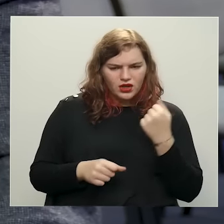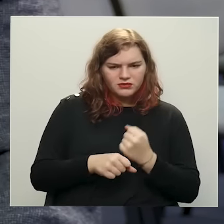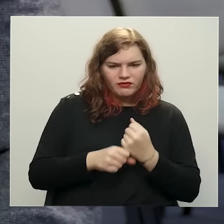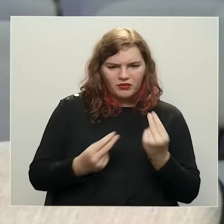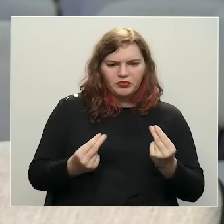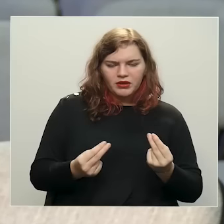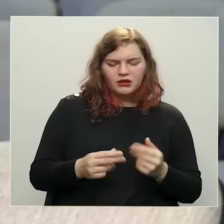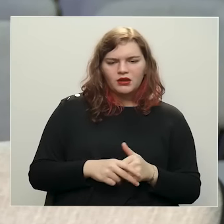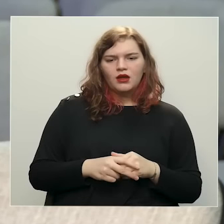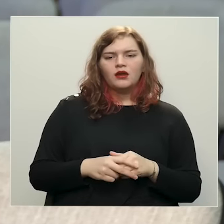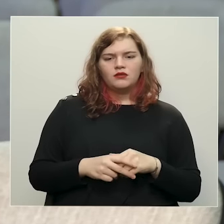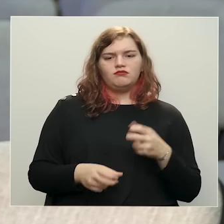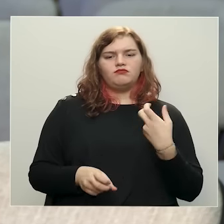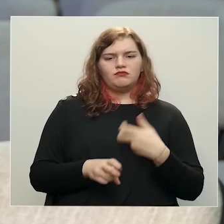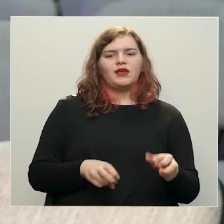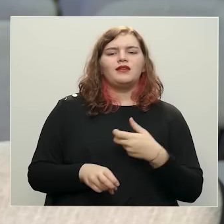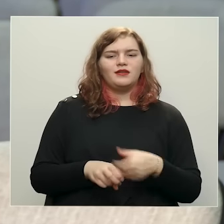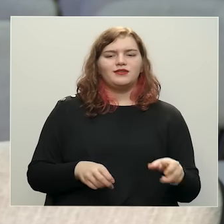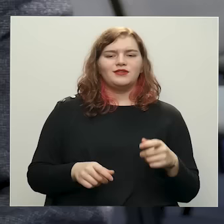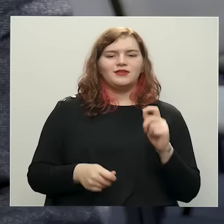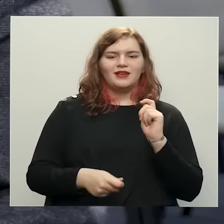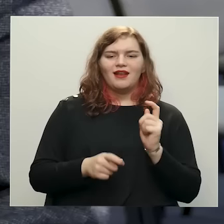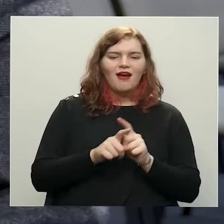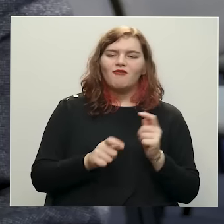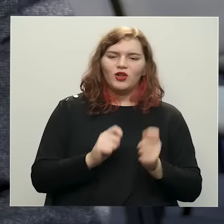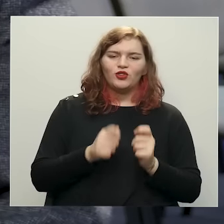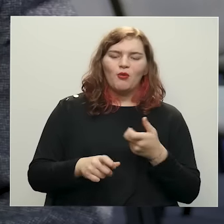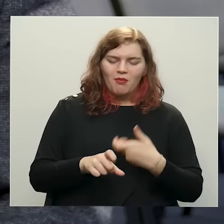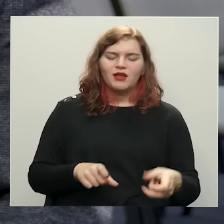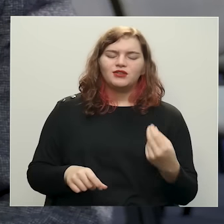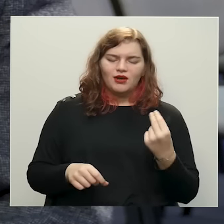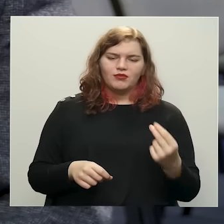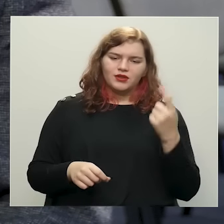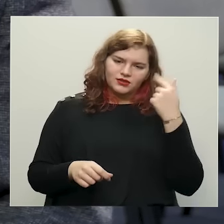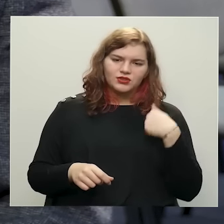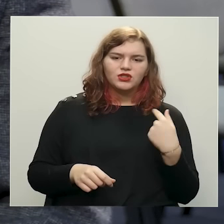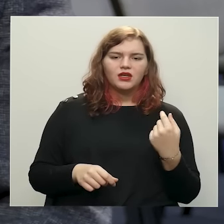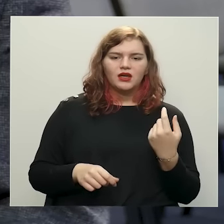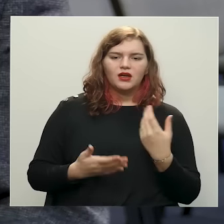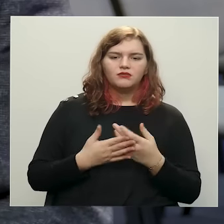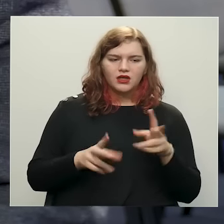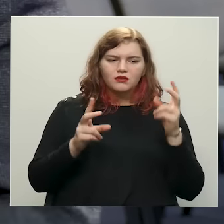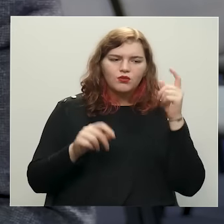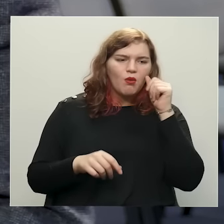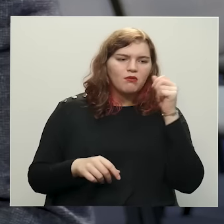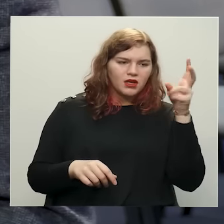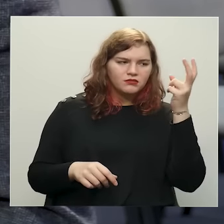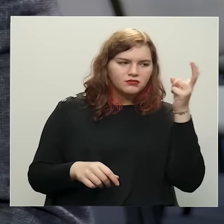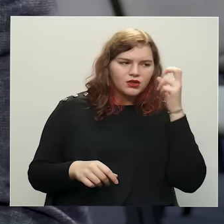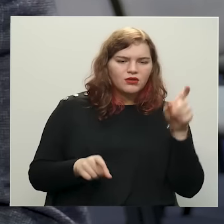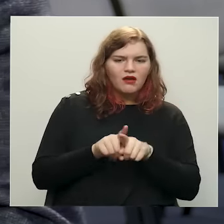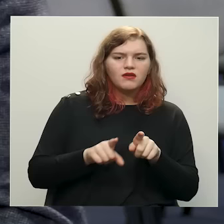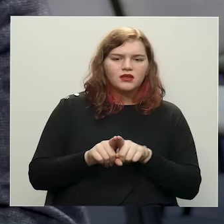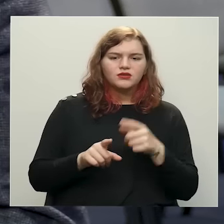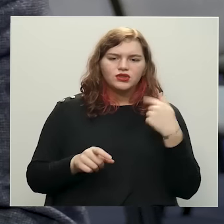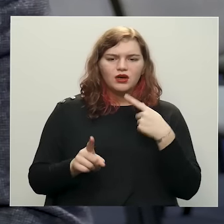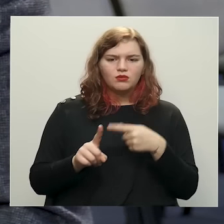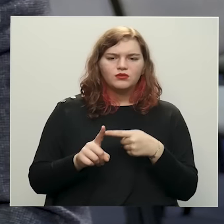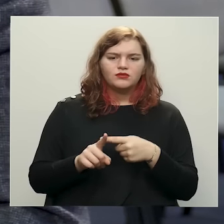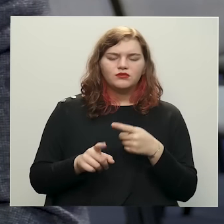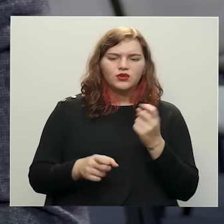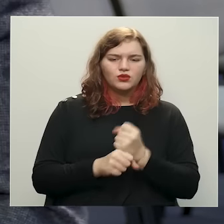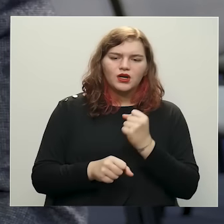că se poate. Aveam, artist ca la aveam tobe? Aveam panson, adică eram recunoscut ca și autorizat, lucram